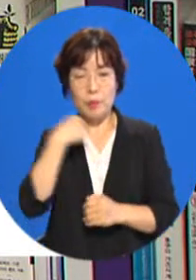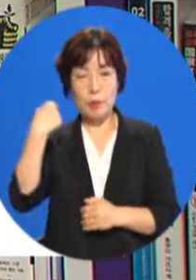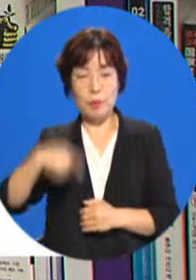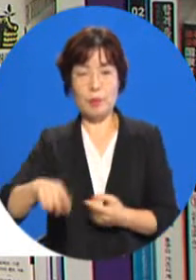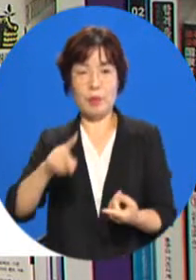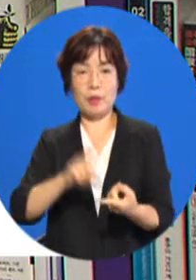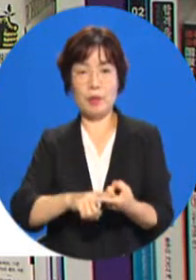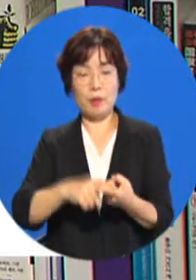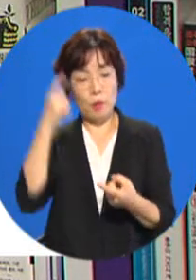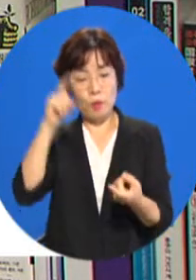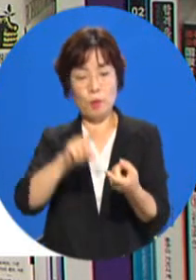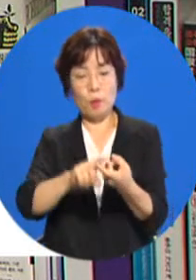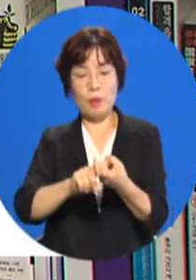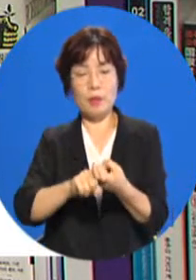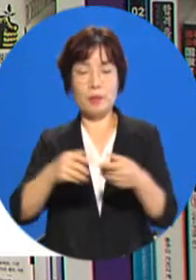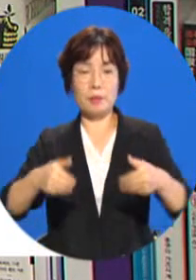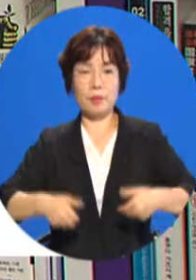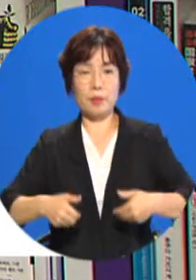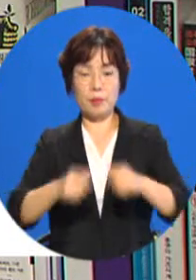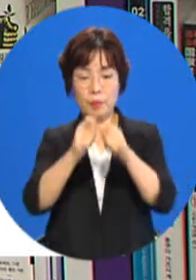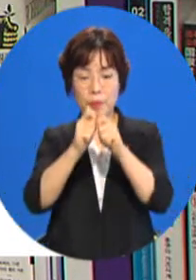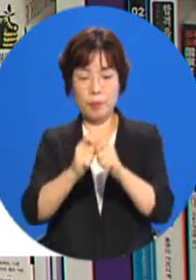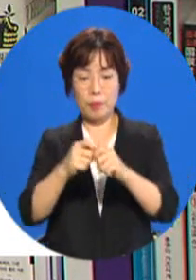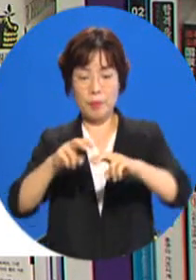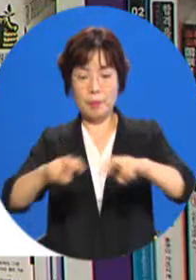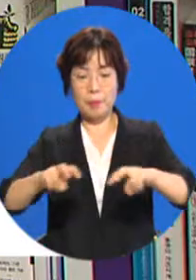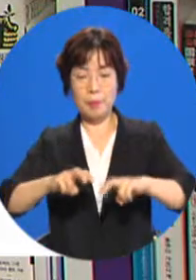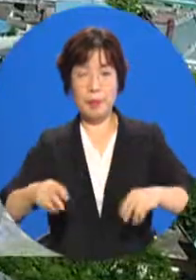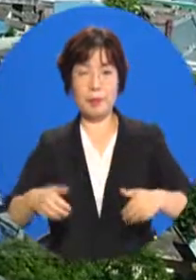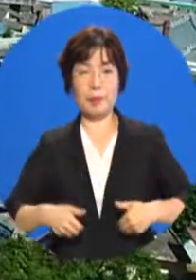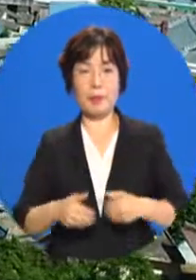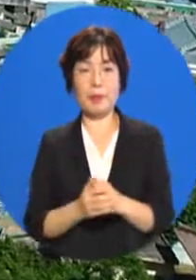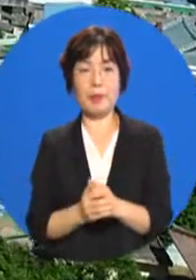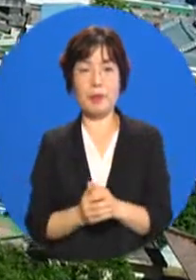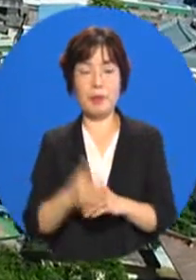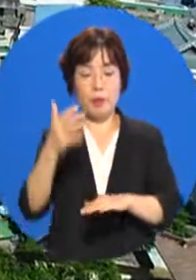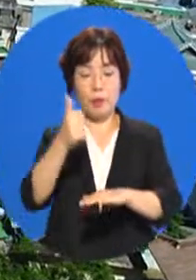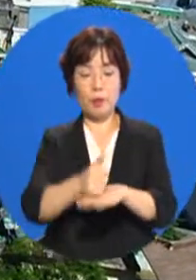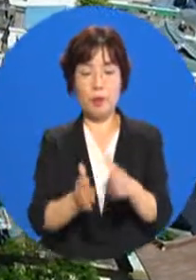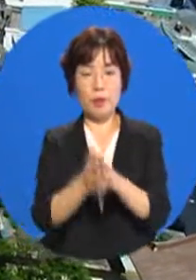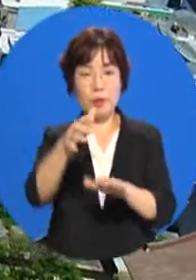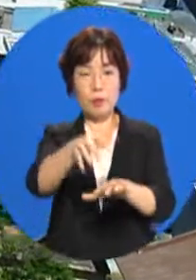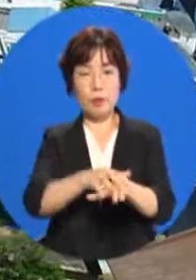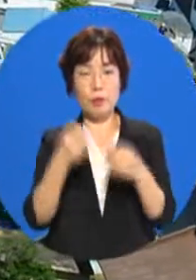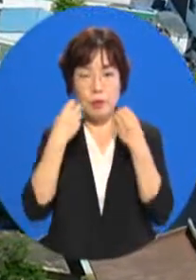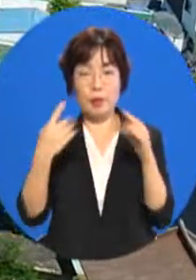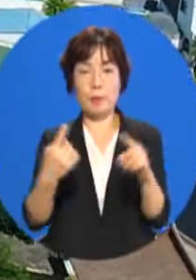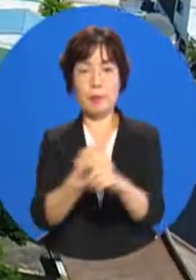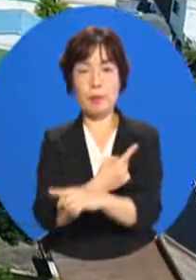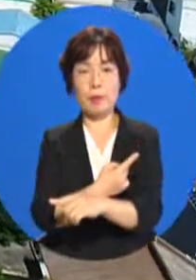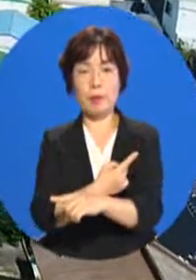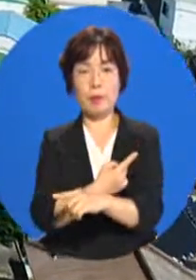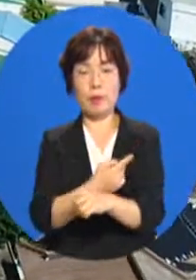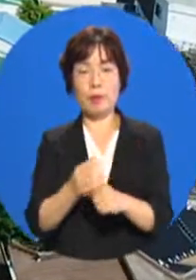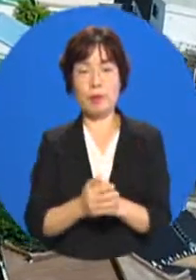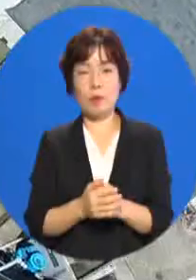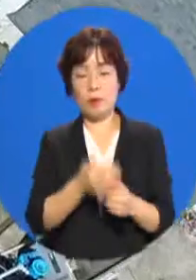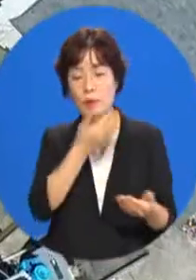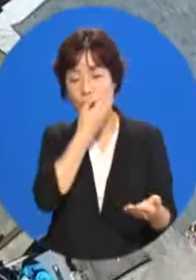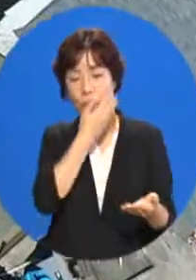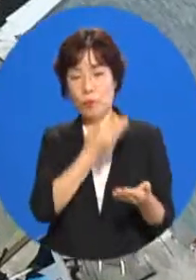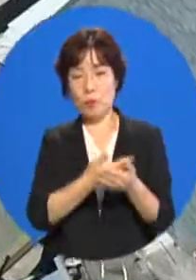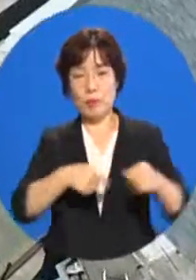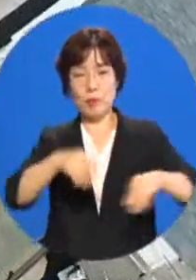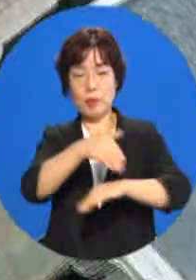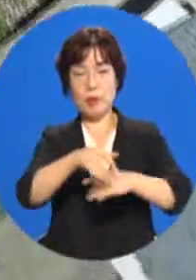있는지 그것을 좀 정밀하게 분석할 필요가 있을 것 같습니다. 결국 도시 구조를 새롭게 탈바꿈시킬 현재 정책들이